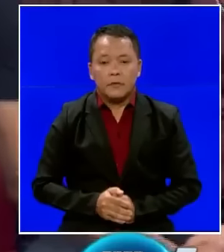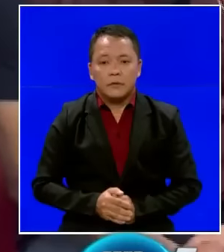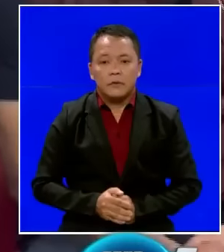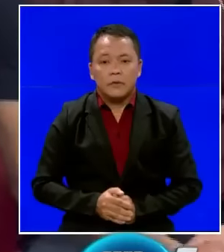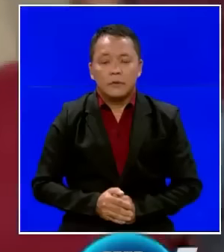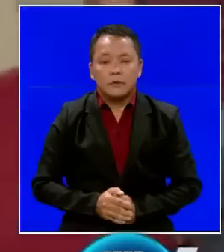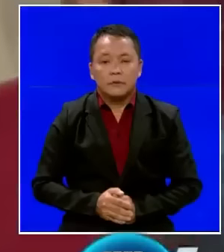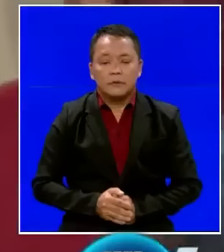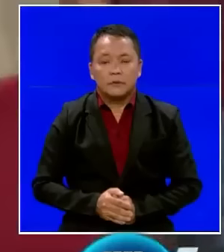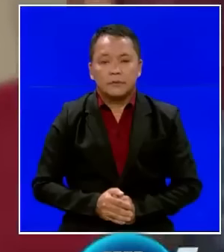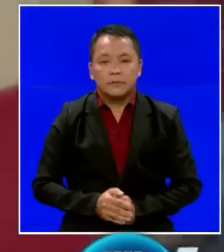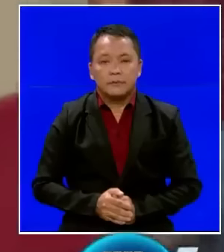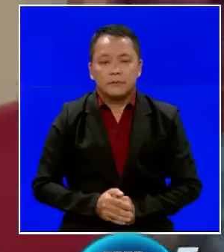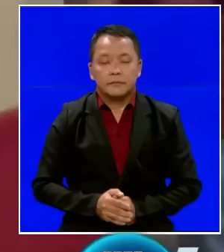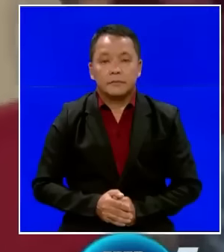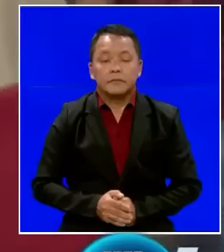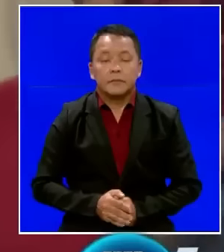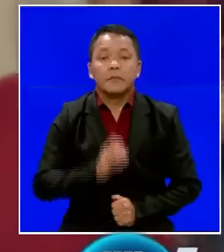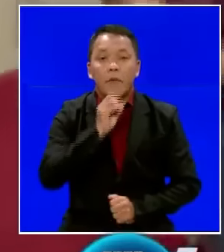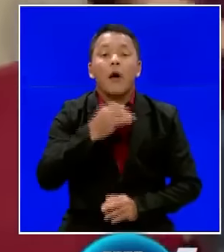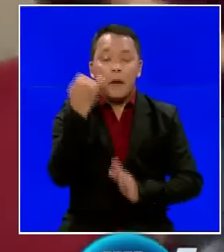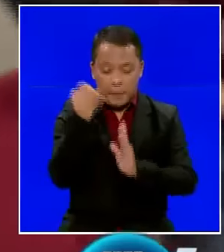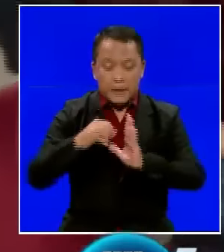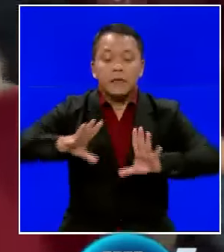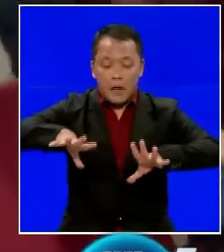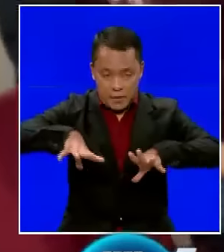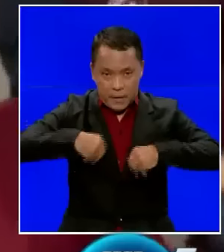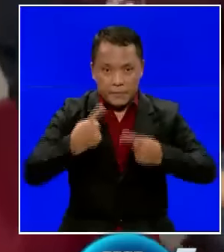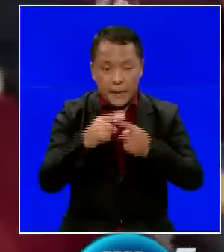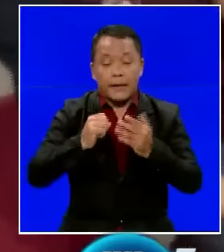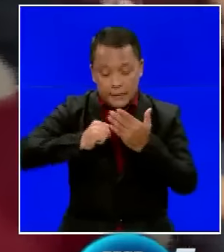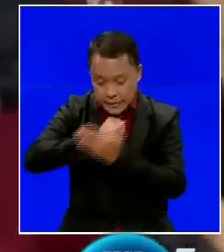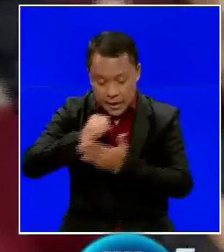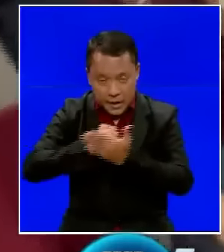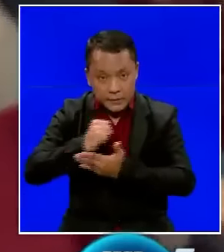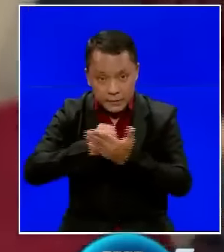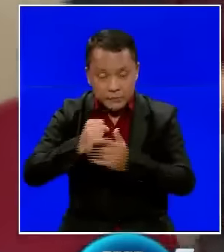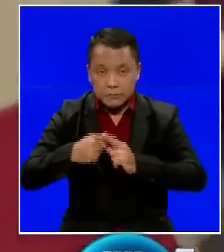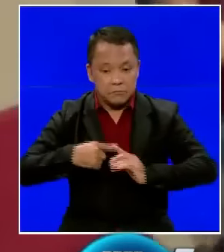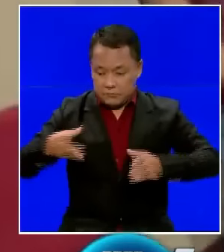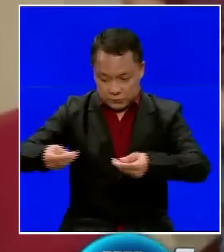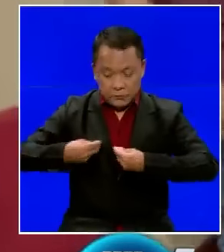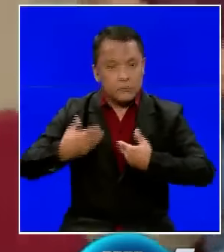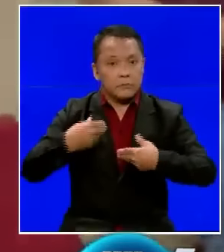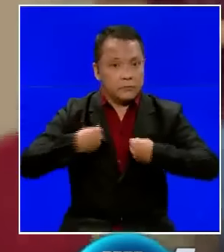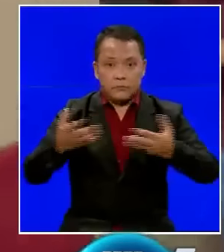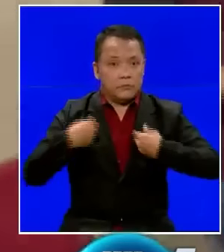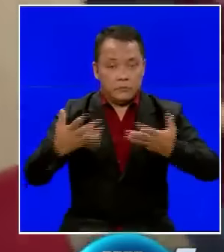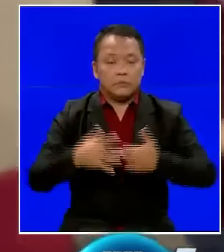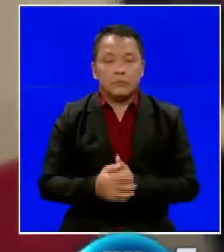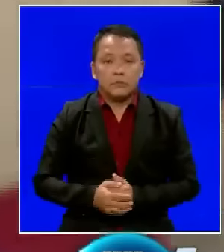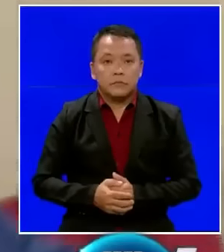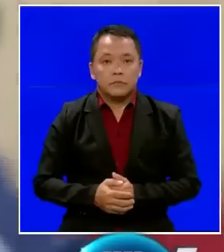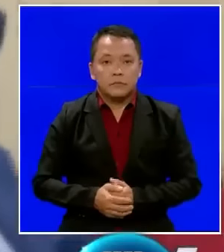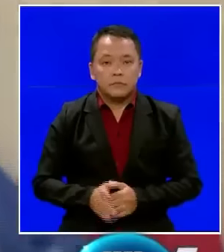เป็นตำราน ี่ฮะคือก็บอกว่าผิดก็ยอมรับแต่เรื่องยาเสพติดเขาบอกไม่ใช่ของเขานะฮะแล้ว